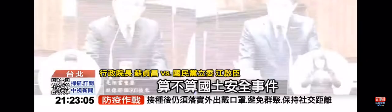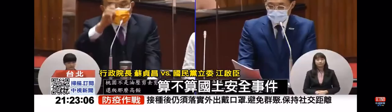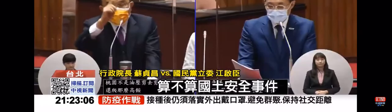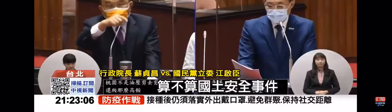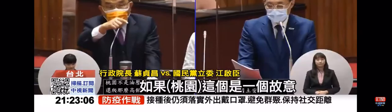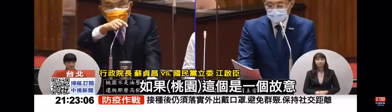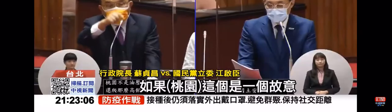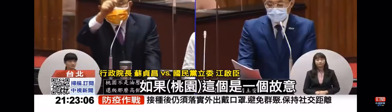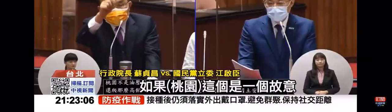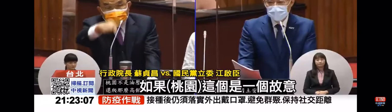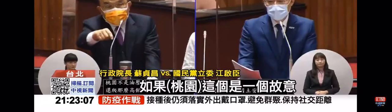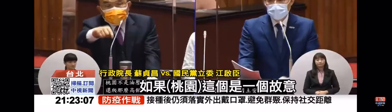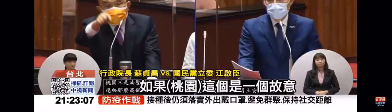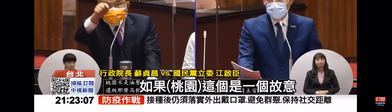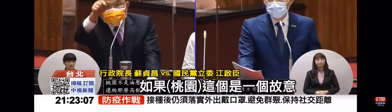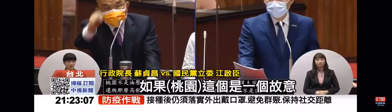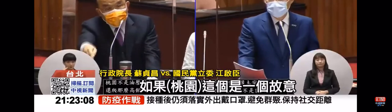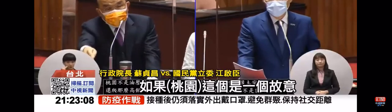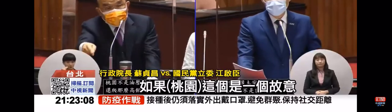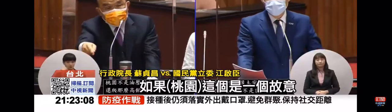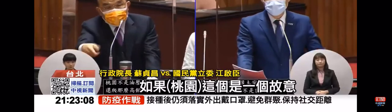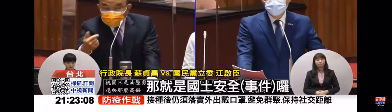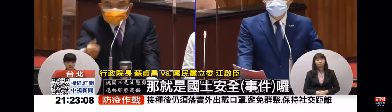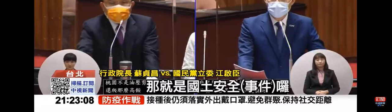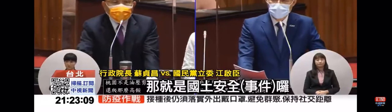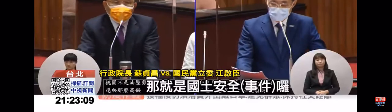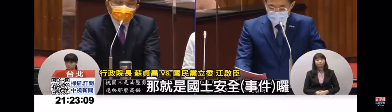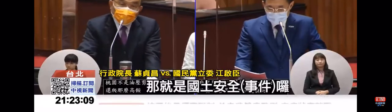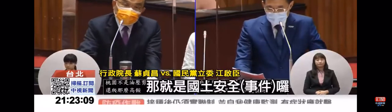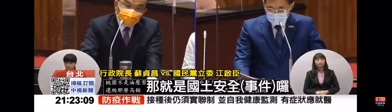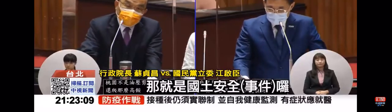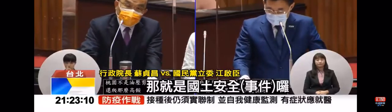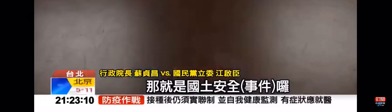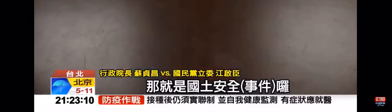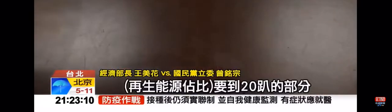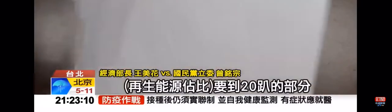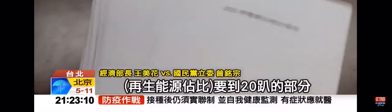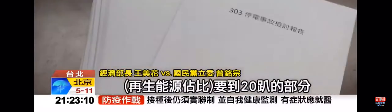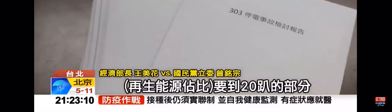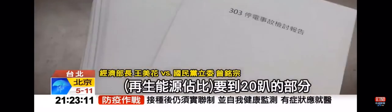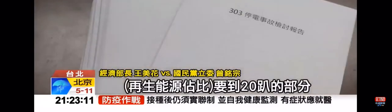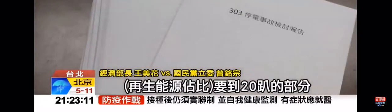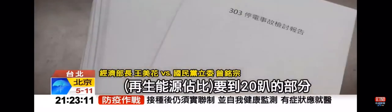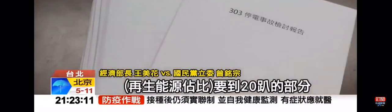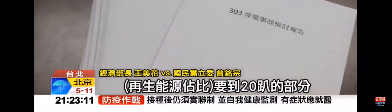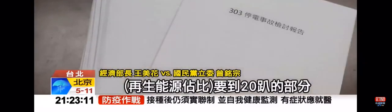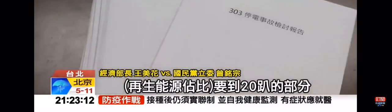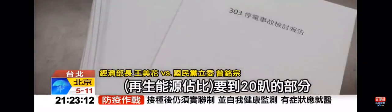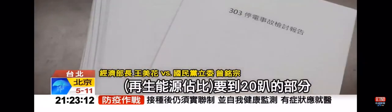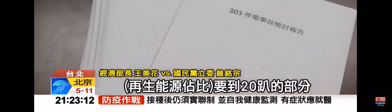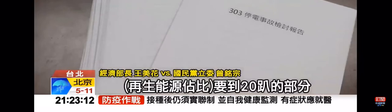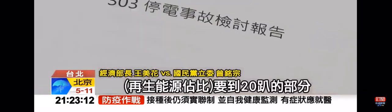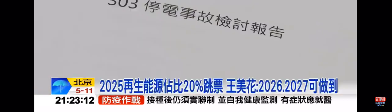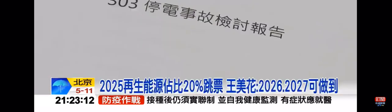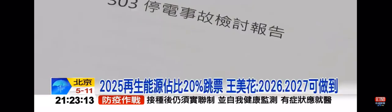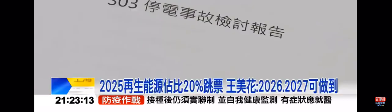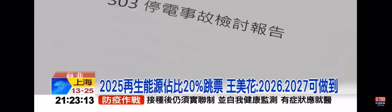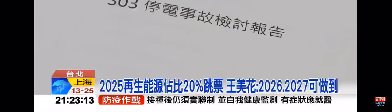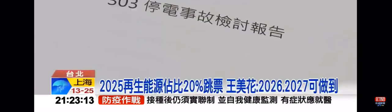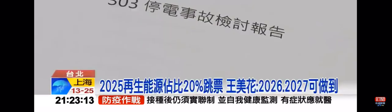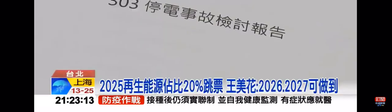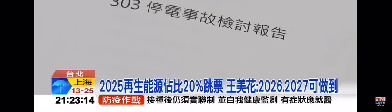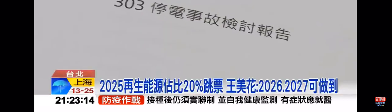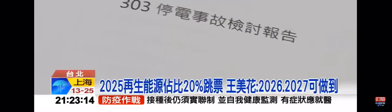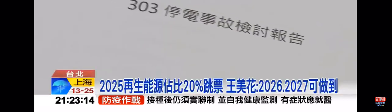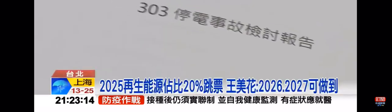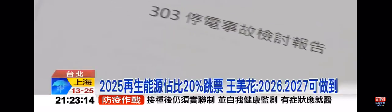全事件？ 如果这一个是一个故意，那就是国土安全喽。 303被当成国土安全事件来通报，但去年的513跟517